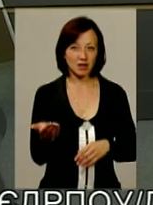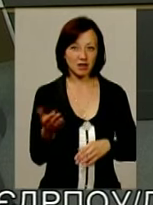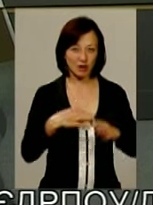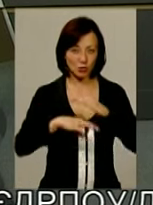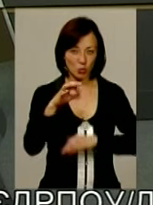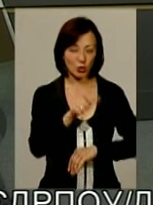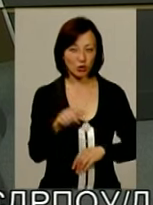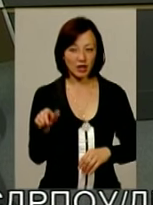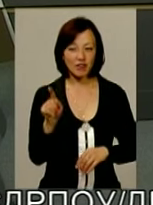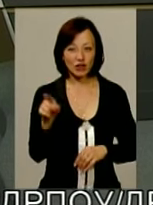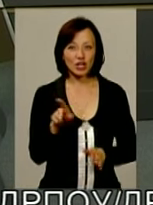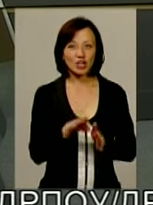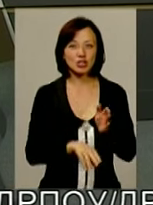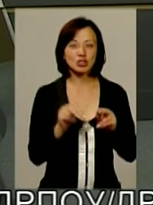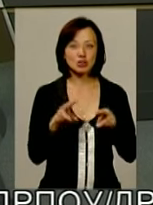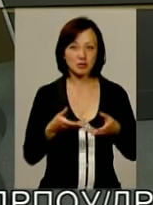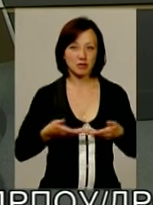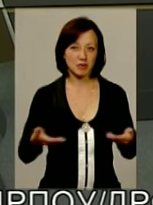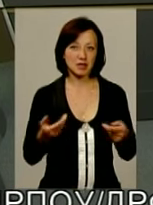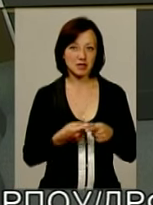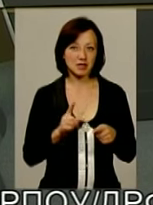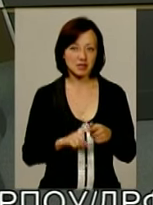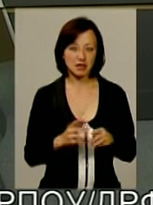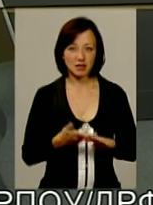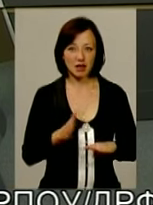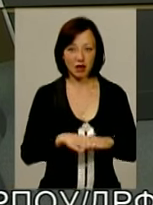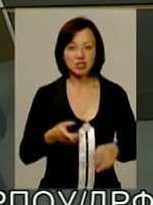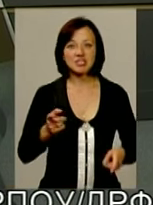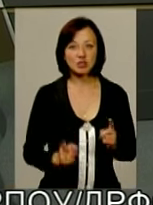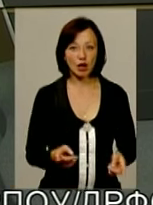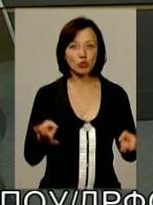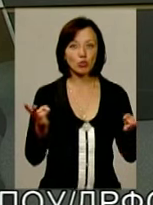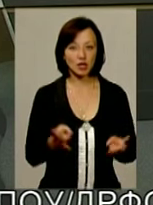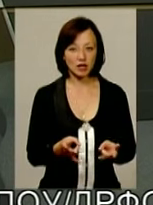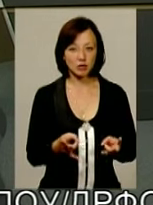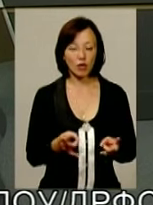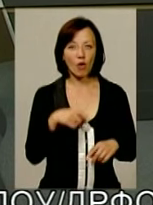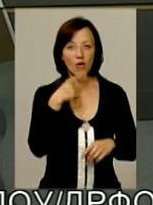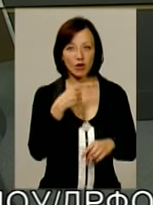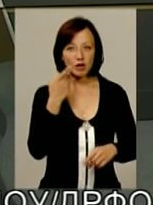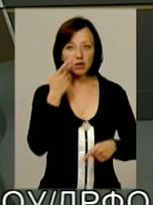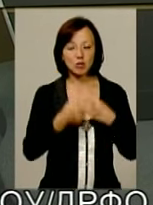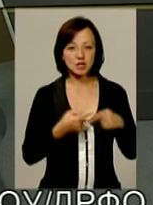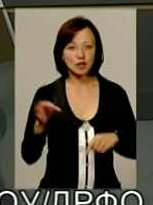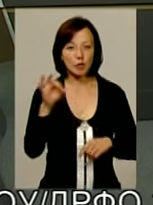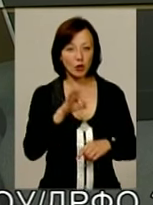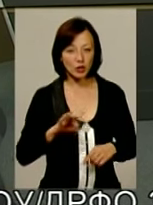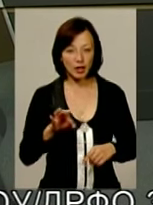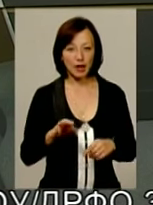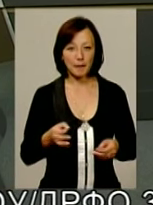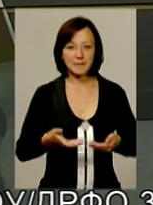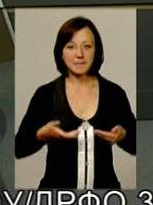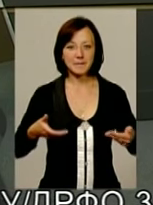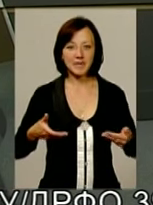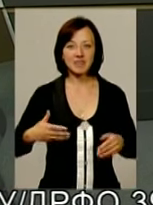що вони гірші, ніж ми, ну, це дуже складно. Звичайно, що потрібно говорити постійно про те, що ми всі разом,